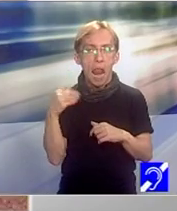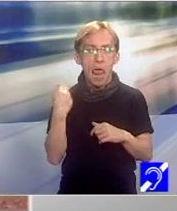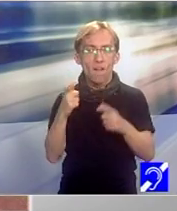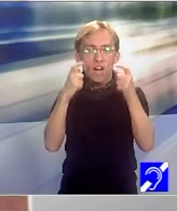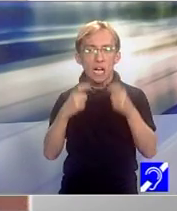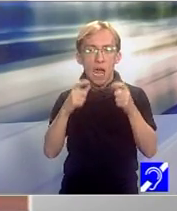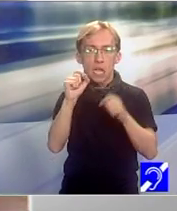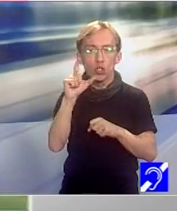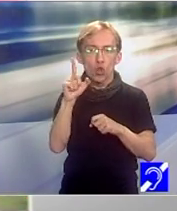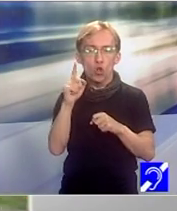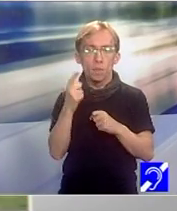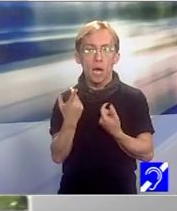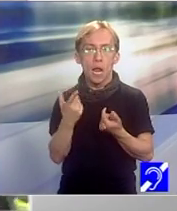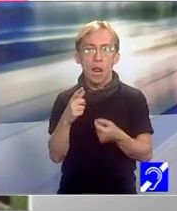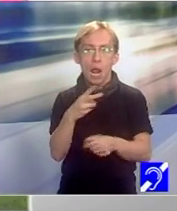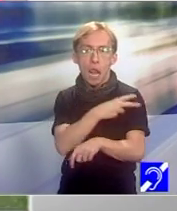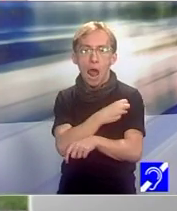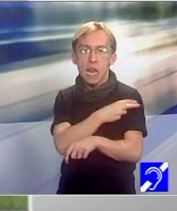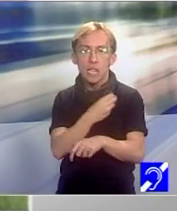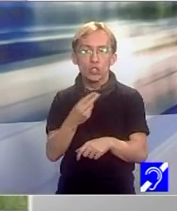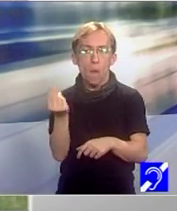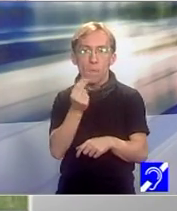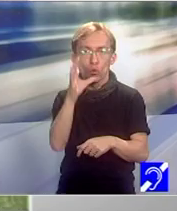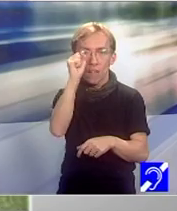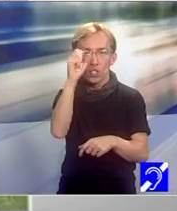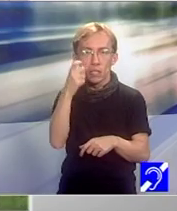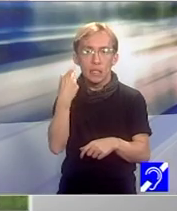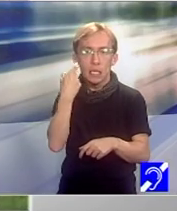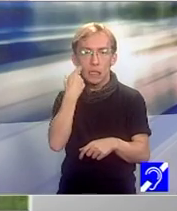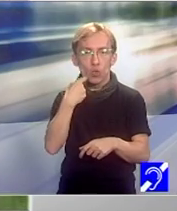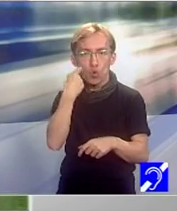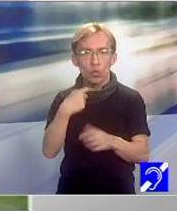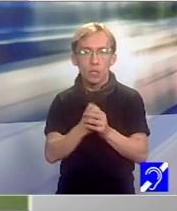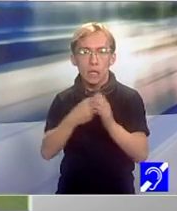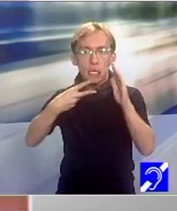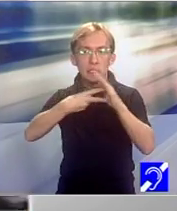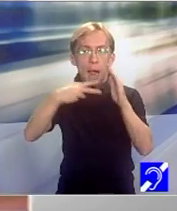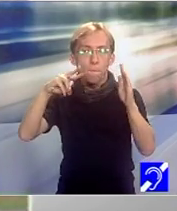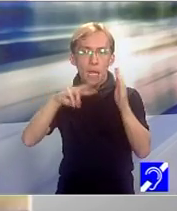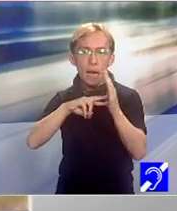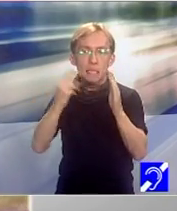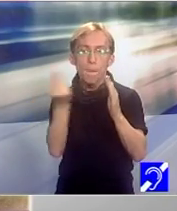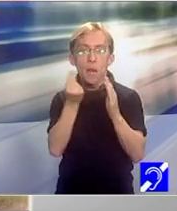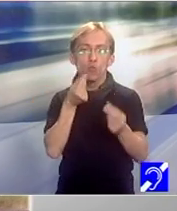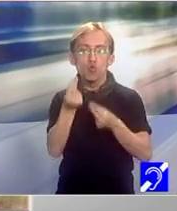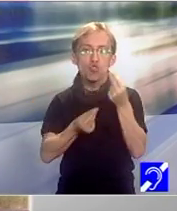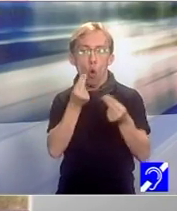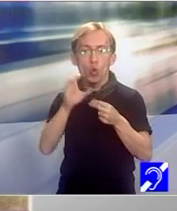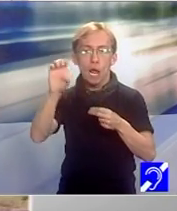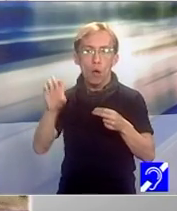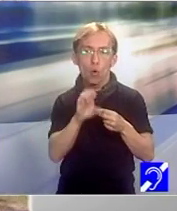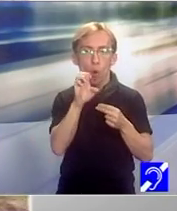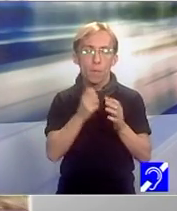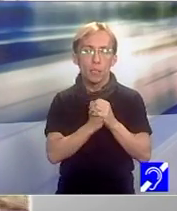la Liceul Special pentru Deficienți de Vedere din Cluj-Napoca. În paralel, se pregătesc pentru Jocurile Paralimpice Europene de